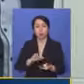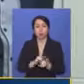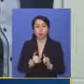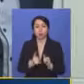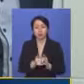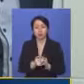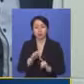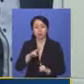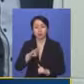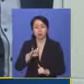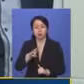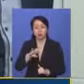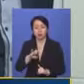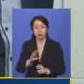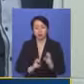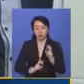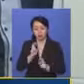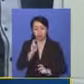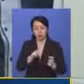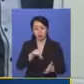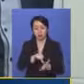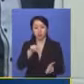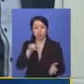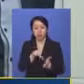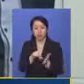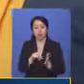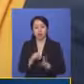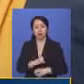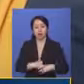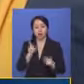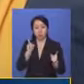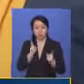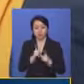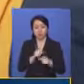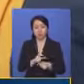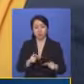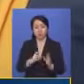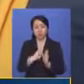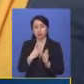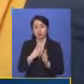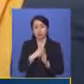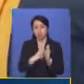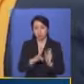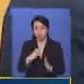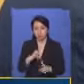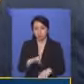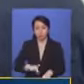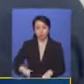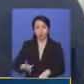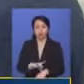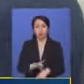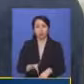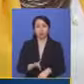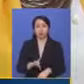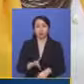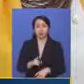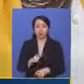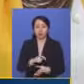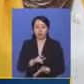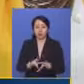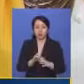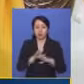Усть-Каменогорского титано-магниевого комбината. Члены избирательного штаба встретились с жителями 19-го микрорайона Усть-Каменогорска. В основном